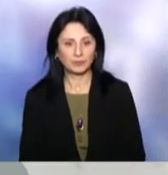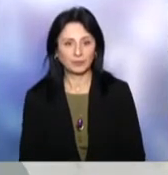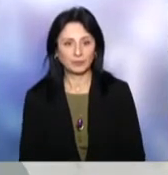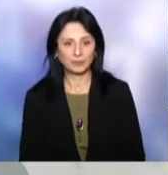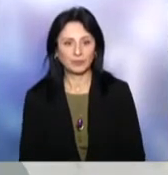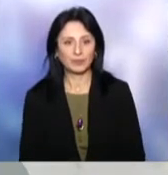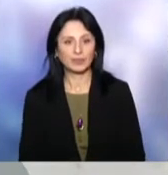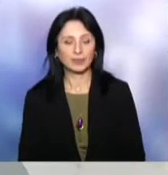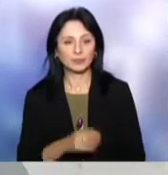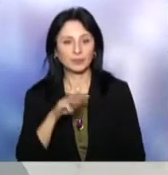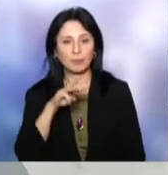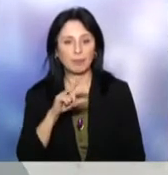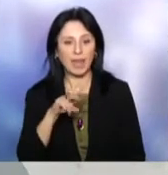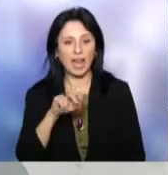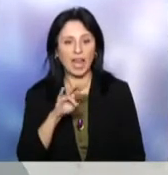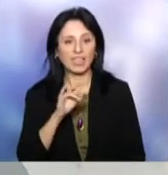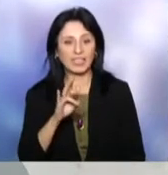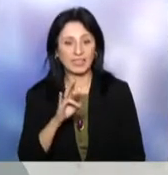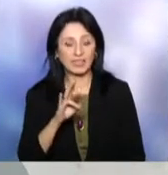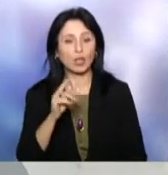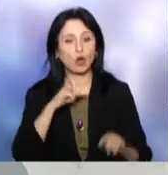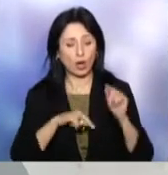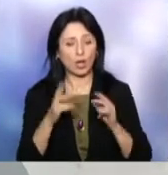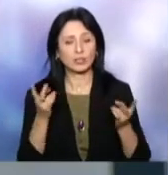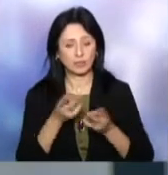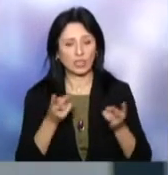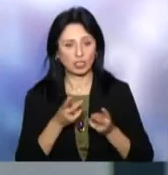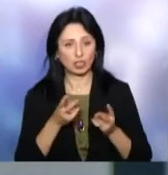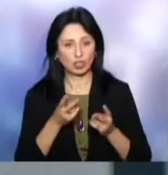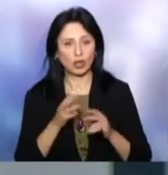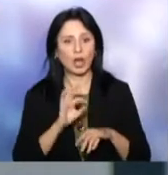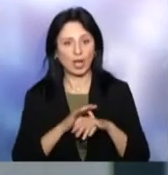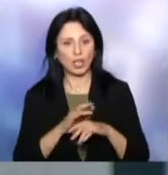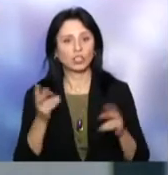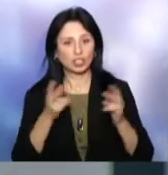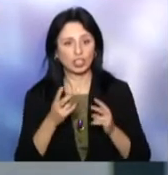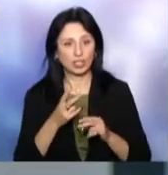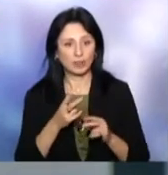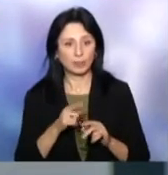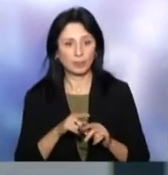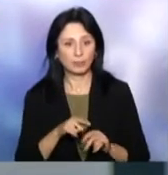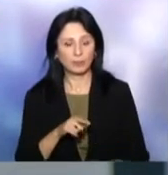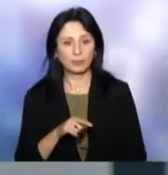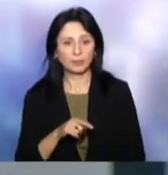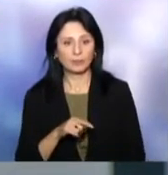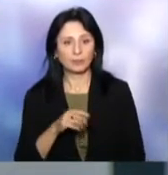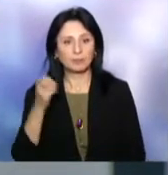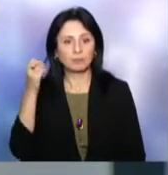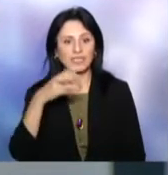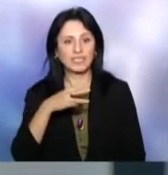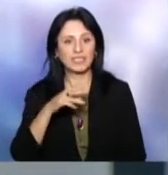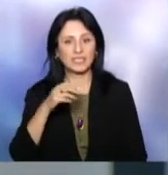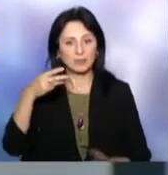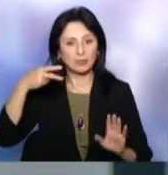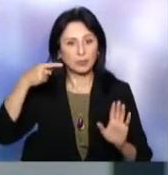რასაკვირველია, პიგმენტი მელანინი საჭირო არის ჩვენი კანისთვის და ზოგადად ჩვენი ორგანიზმისთვის. რამე თუ მზის